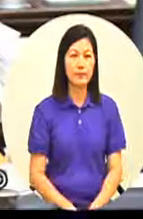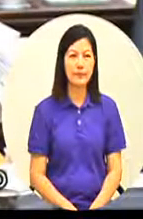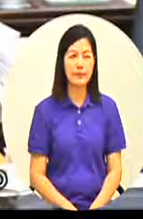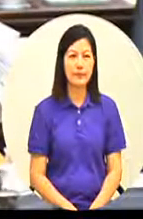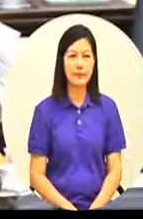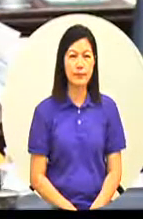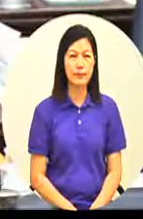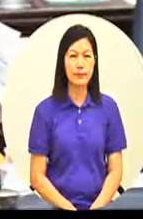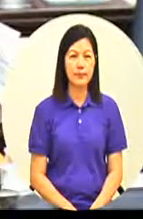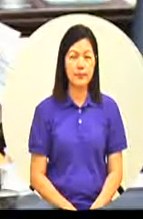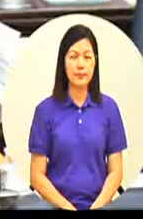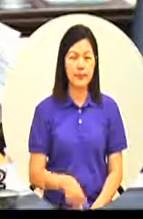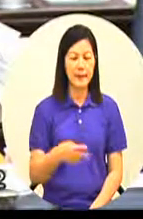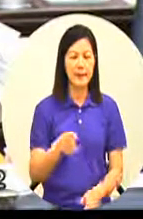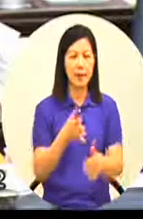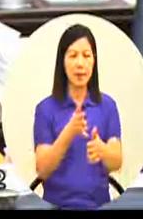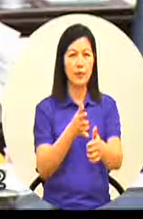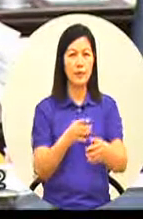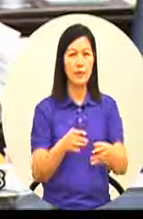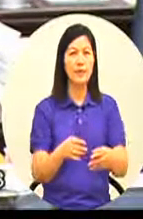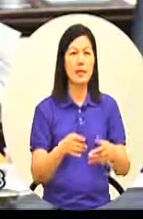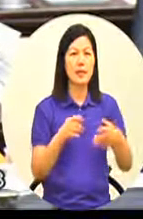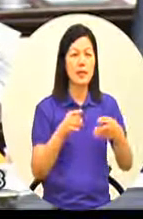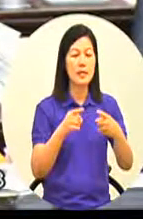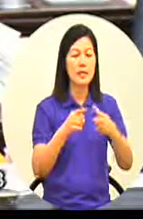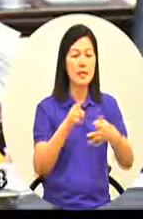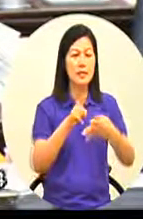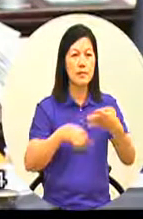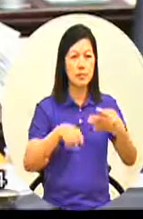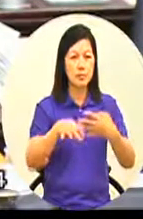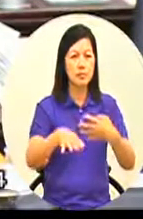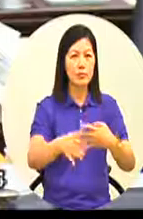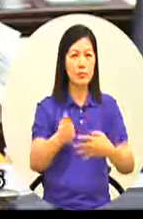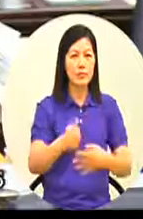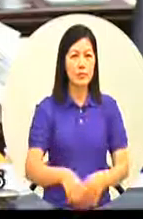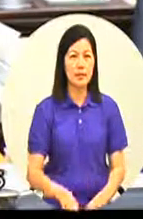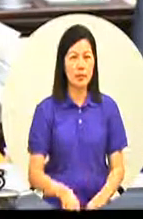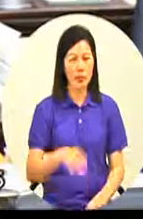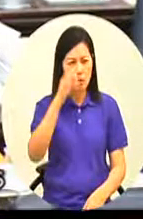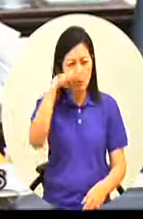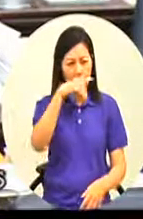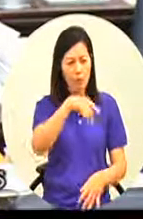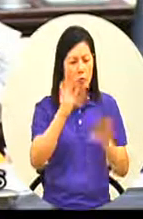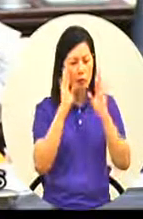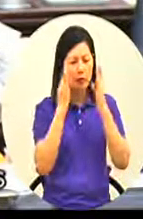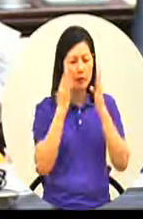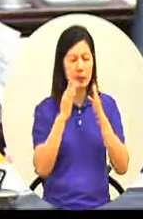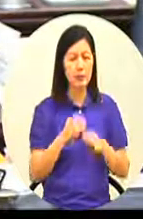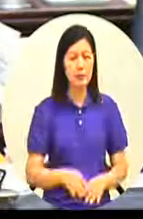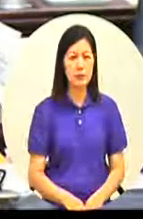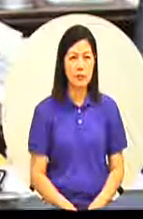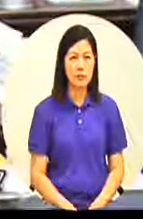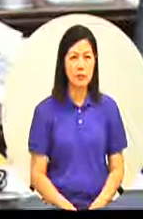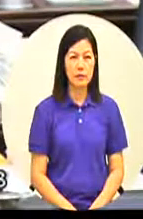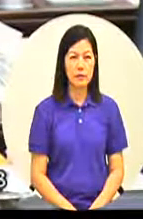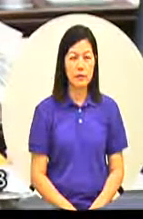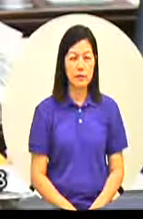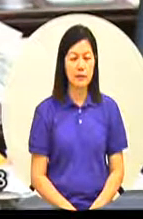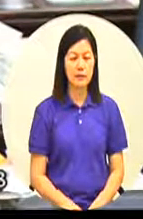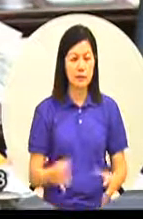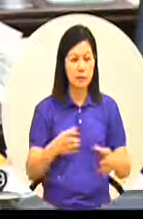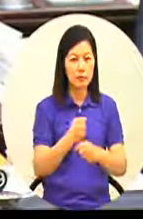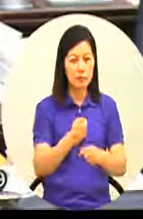那我想要请教一下我们的人事处处长哦，其实我看到我们议会同仁的脸书，我想请教一下。同仁有一个